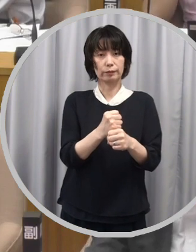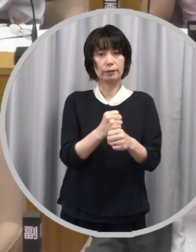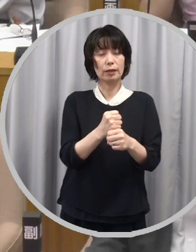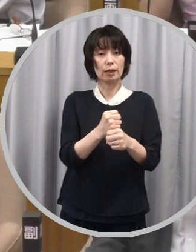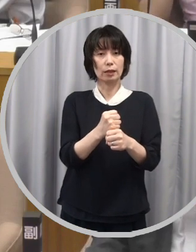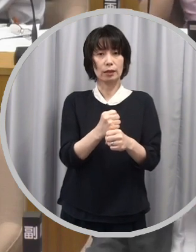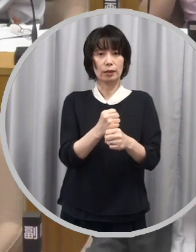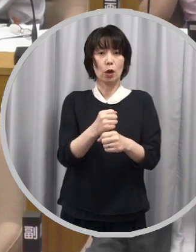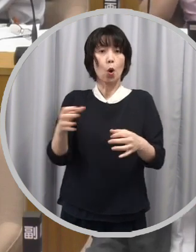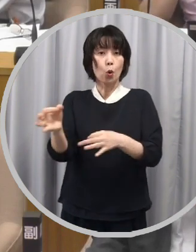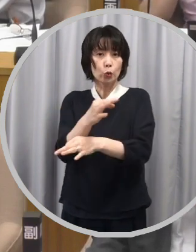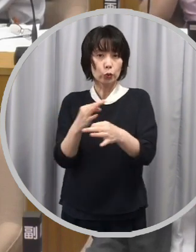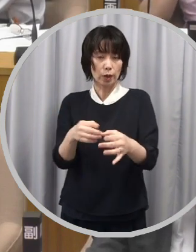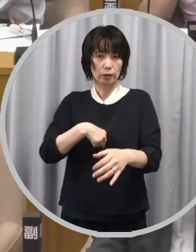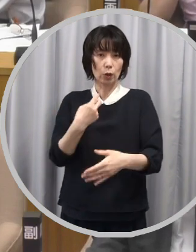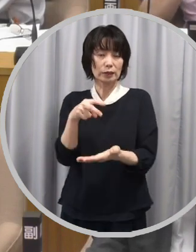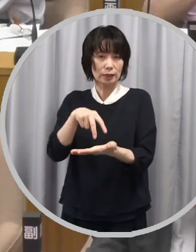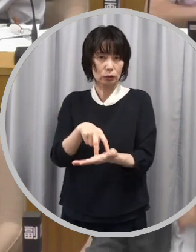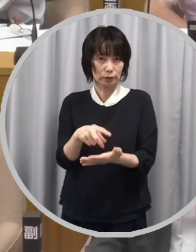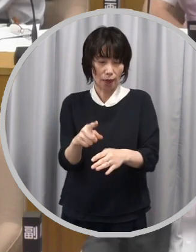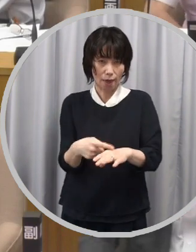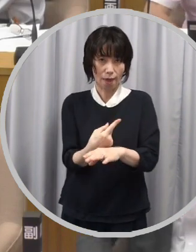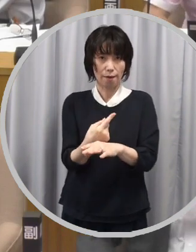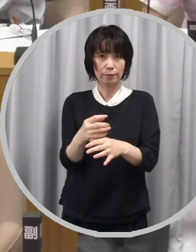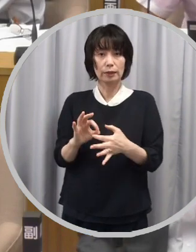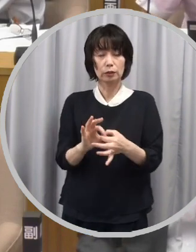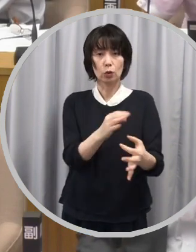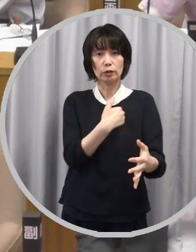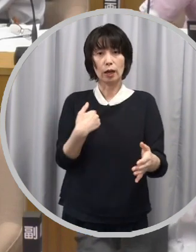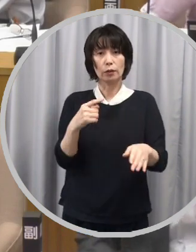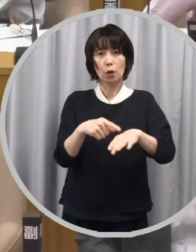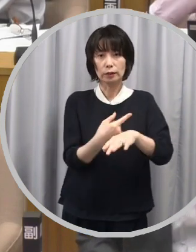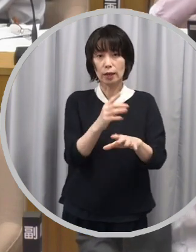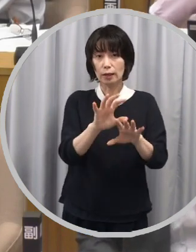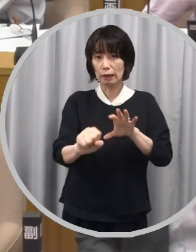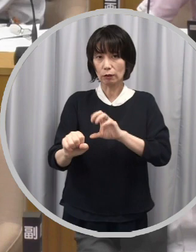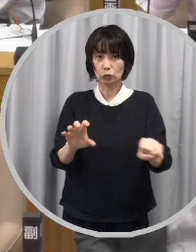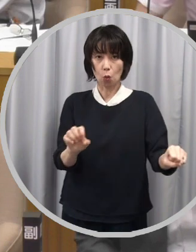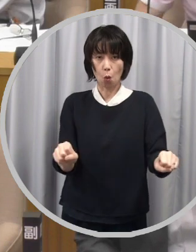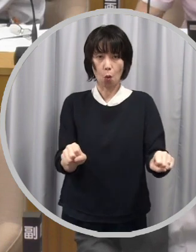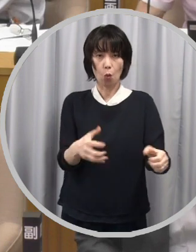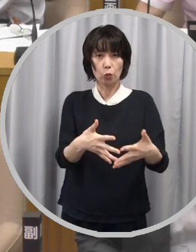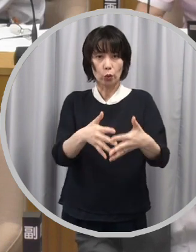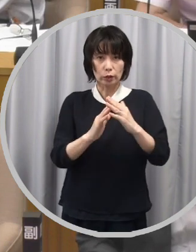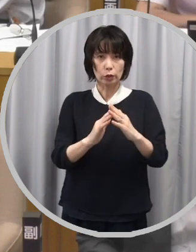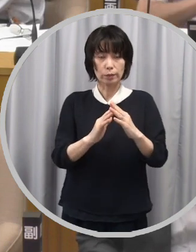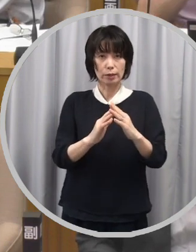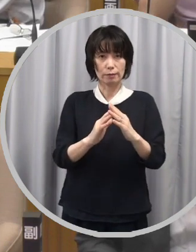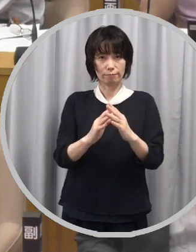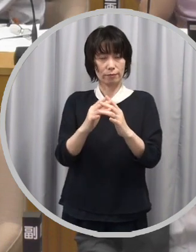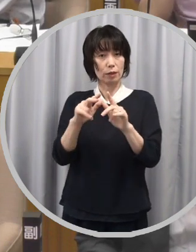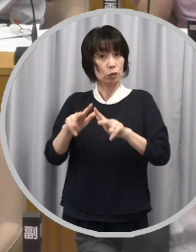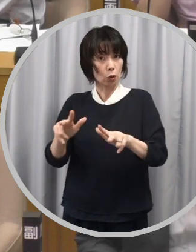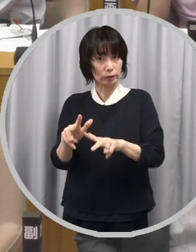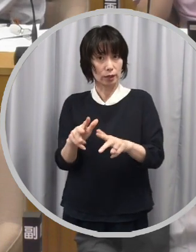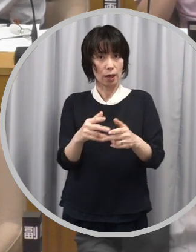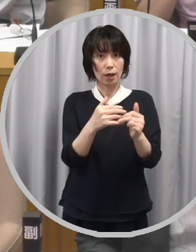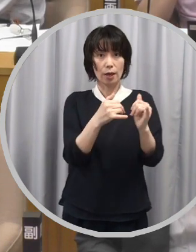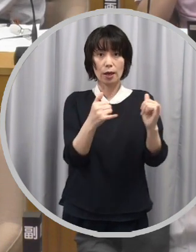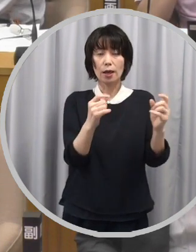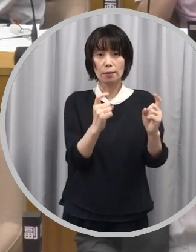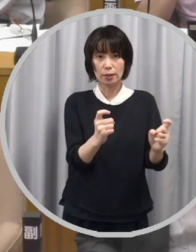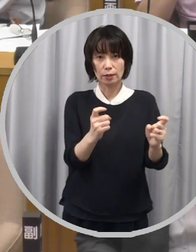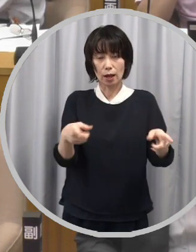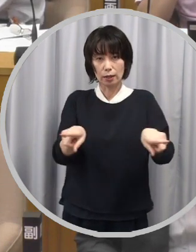データセンター運営の自立性や持続可能性の確保に向けた取り組みを官民連携のもと取り進め